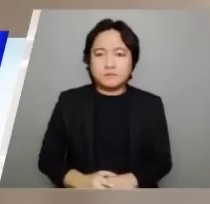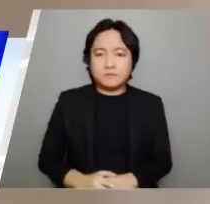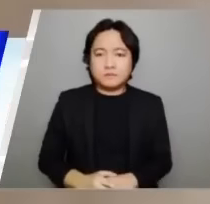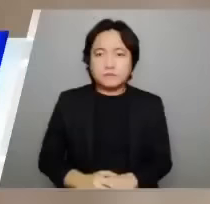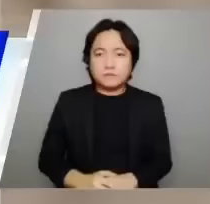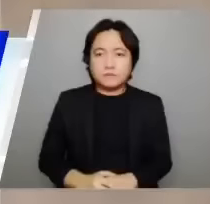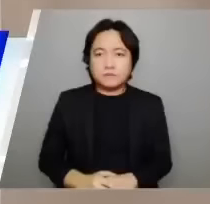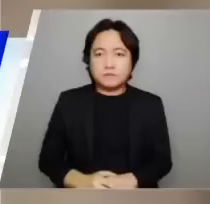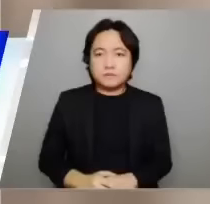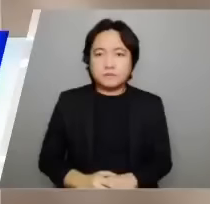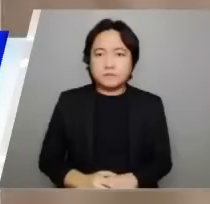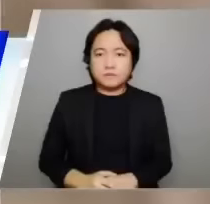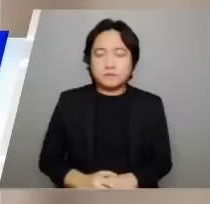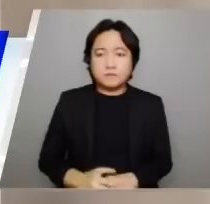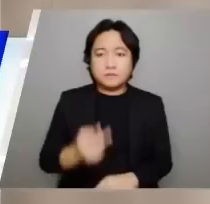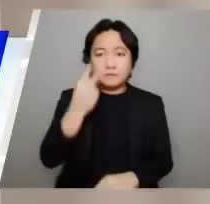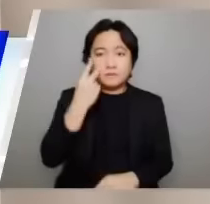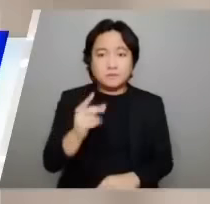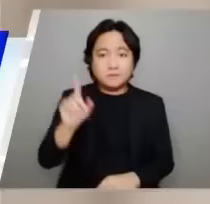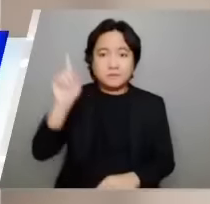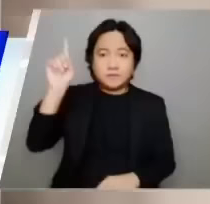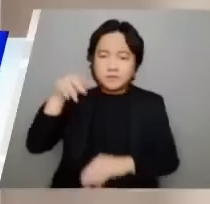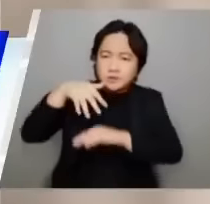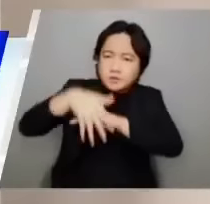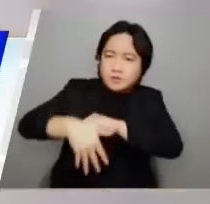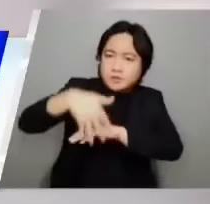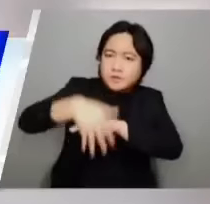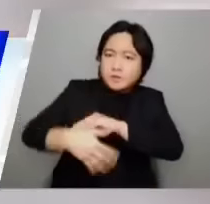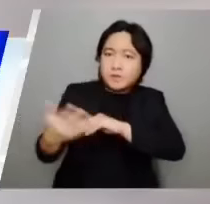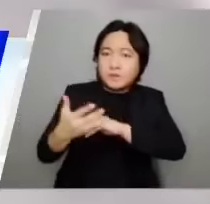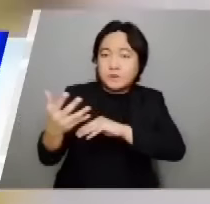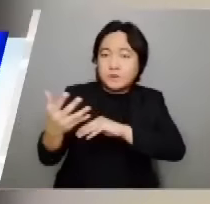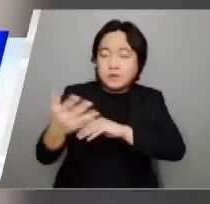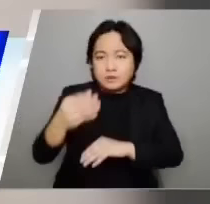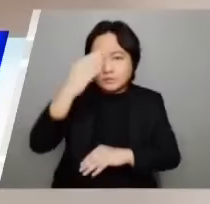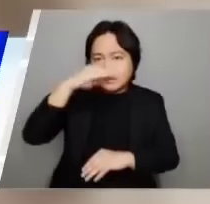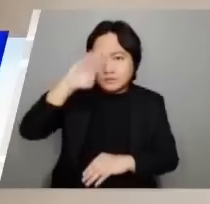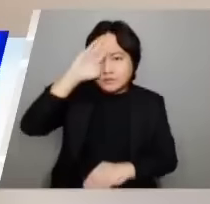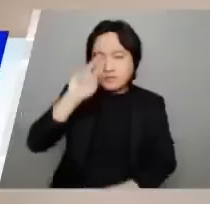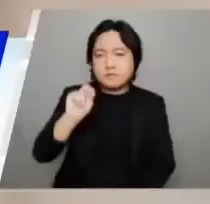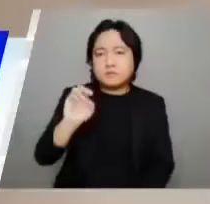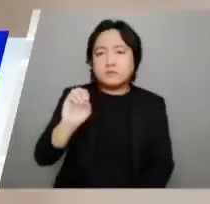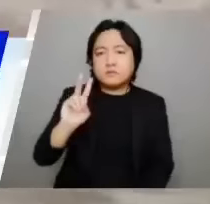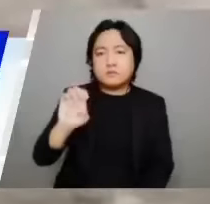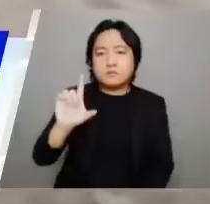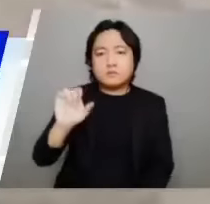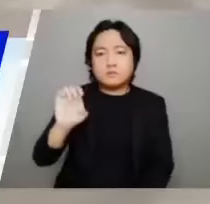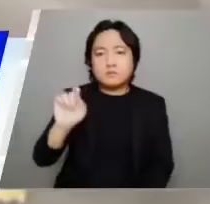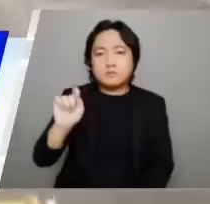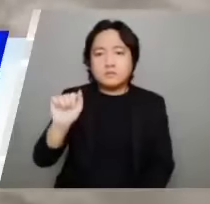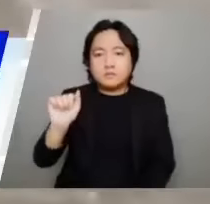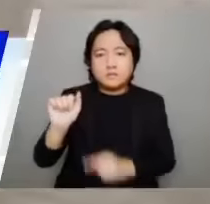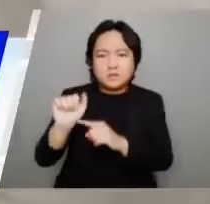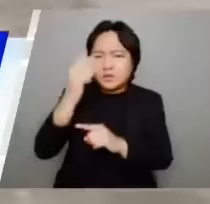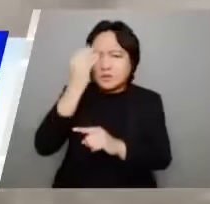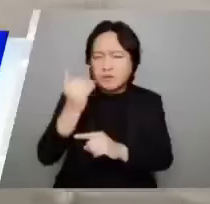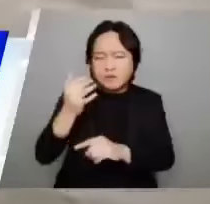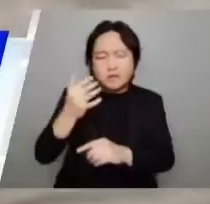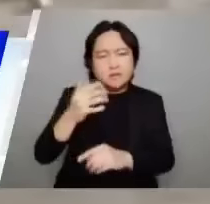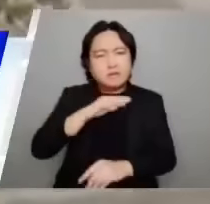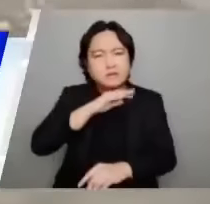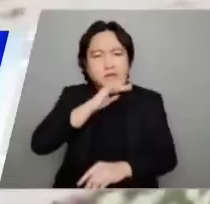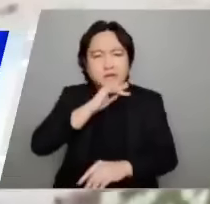Mala waterfalls ang bagsak ng tubig sa Navelet na Cavite na katabi pa naman ng tambak ng basura. Ang pinagmula nito ang umapaw ng ilang-ilang river.